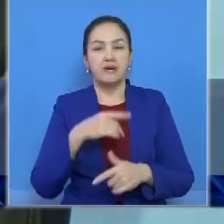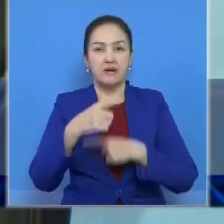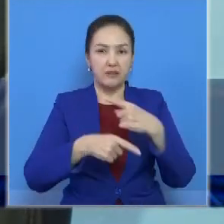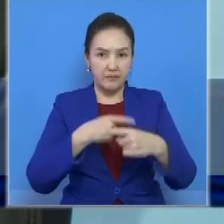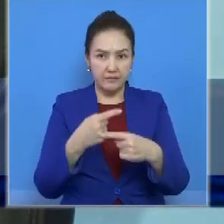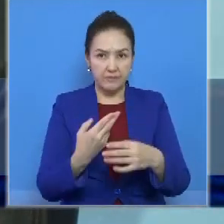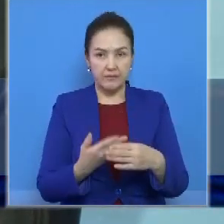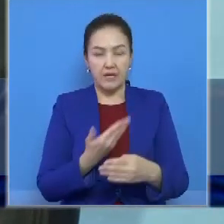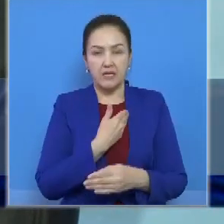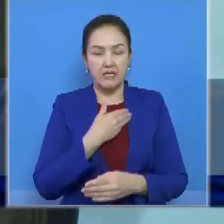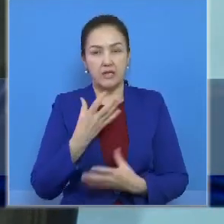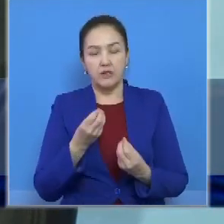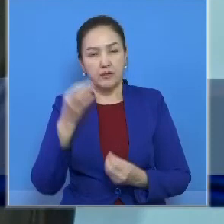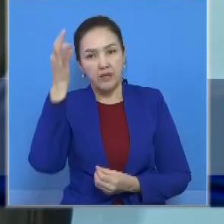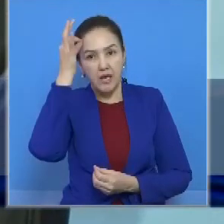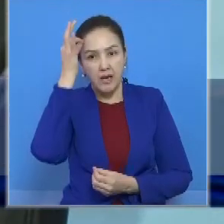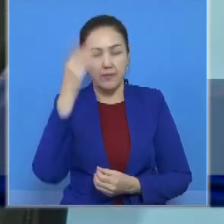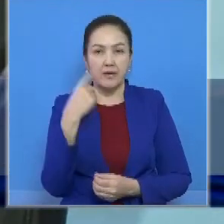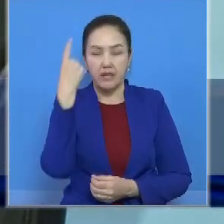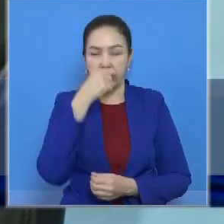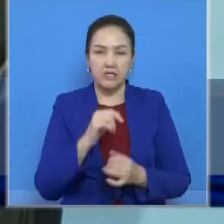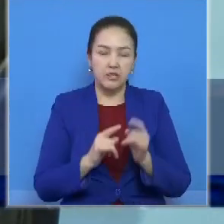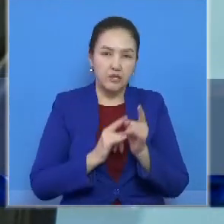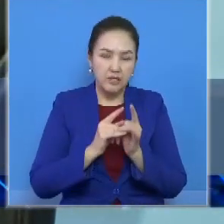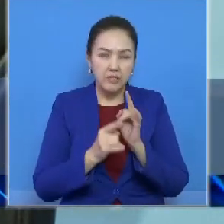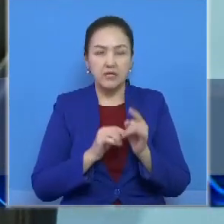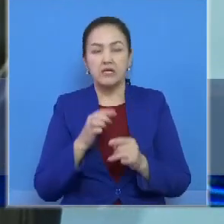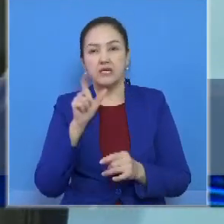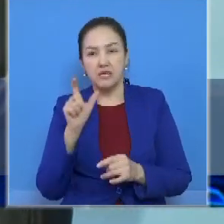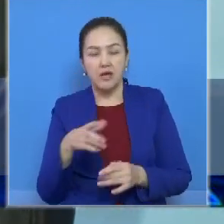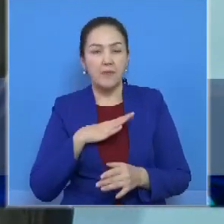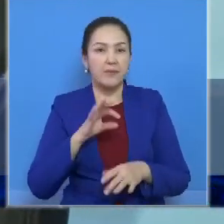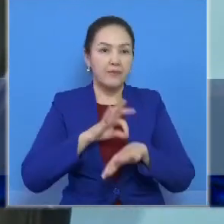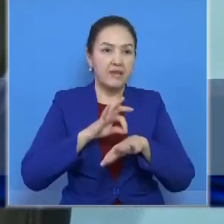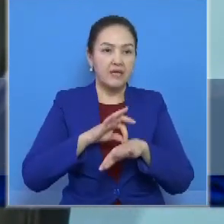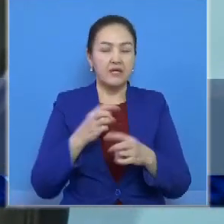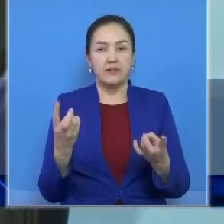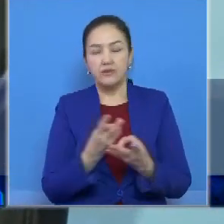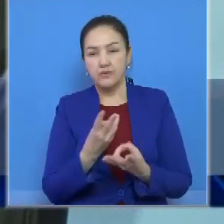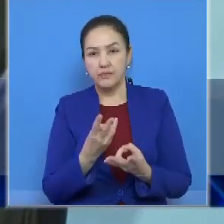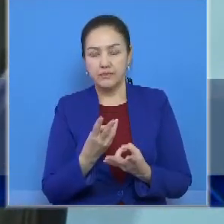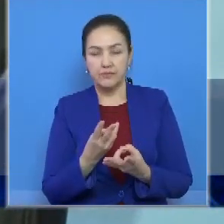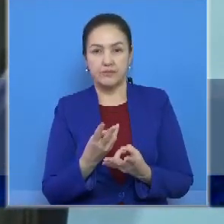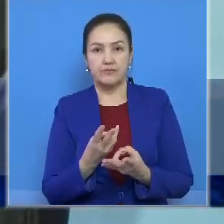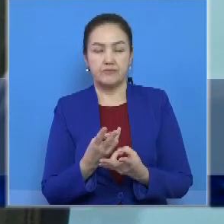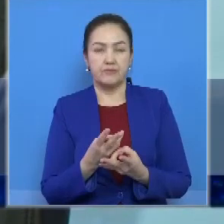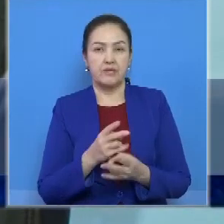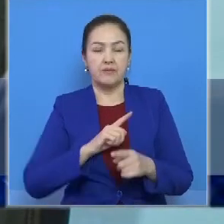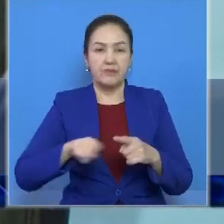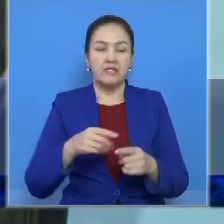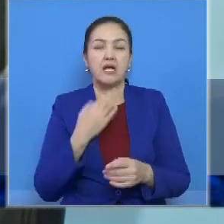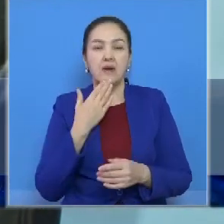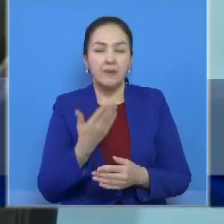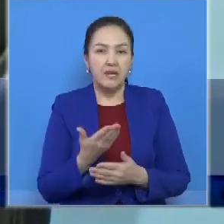Следующее, я хотел бы еще раз напомнить, соблюдение личной гигиены. Если человек заболел, то необходимо немедленно